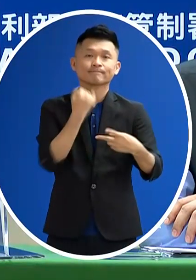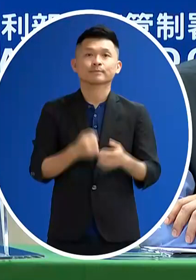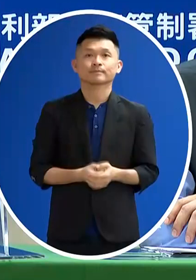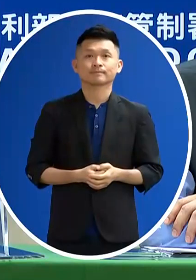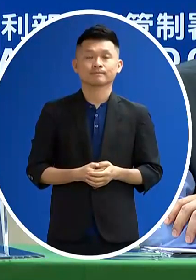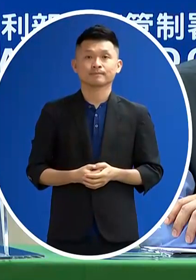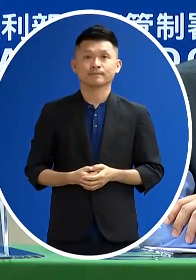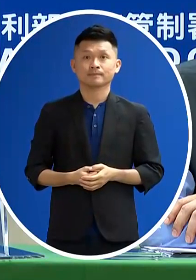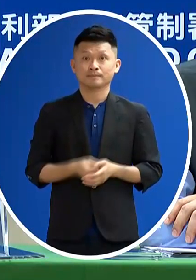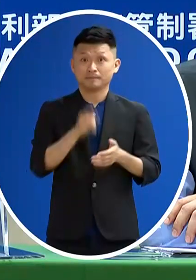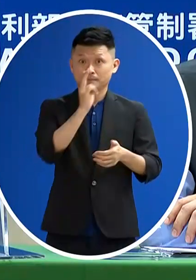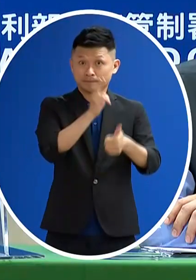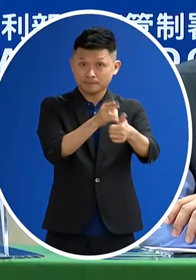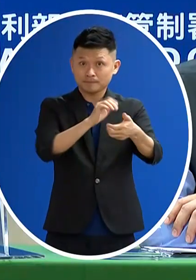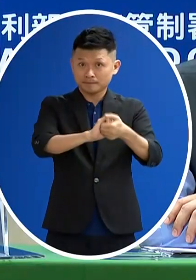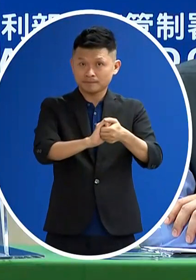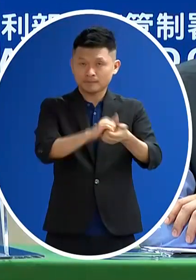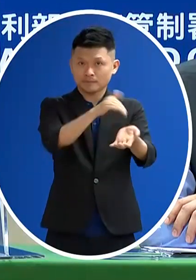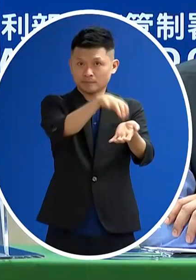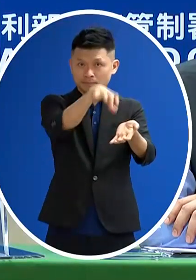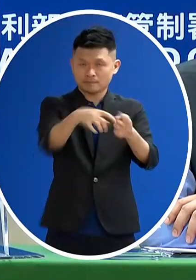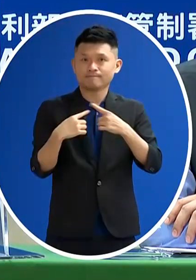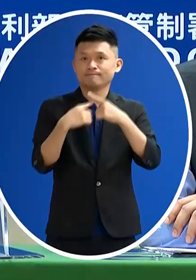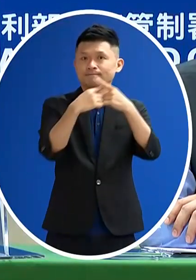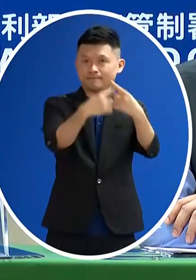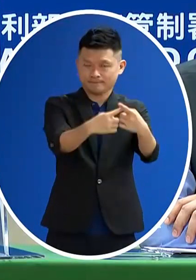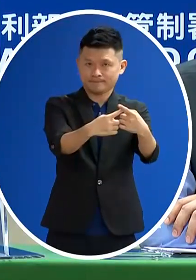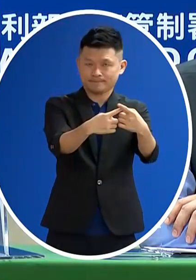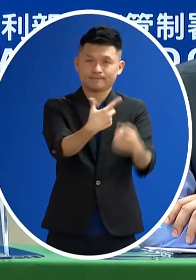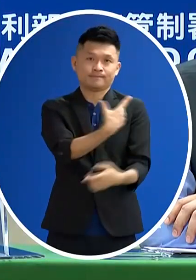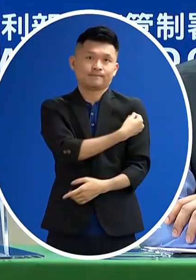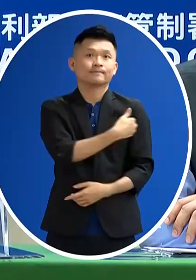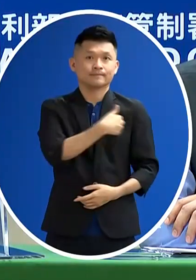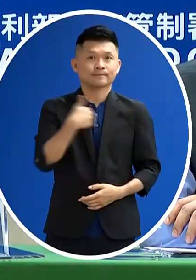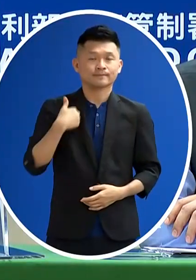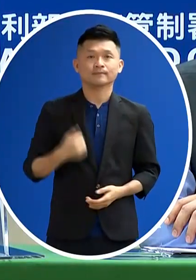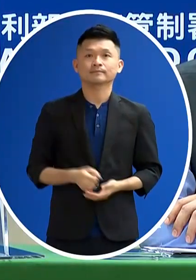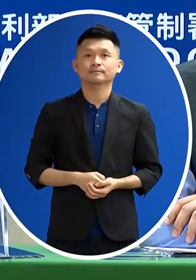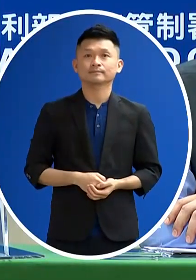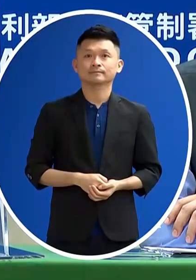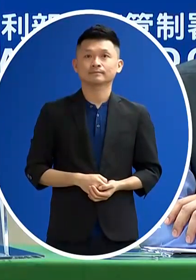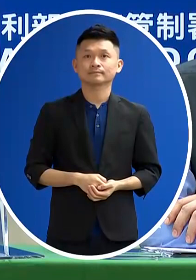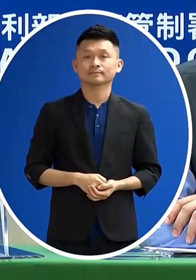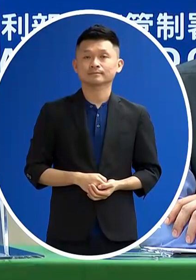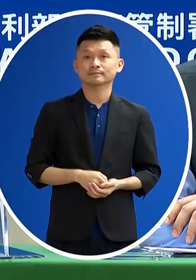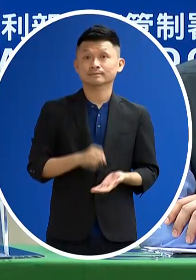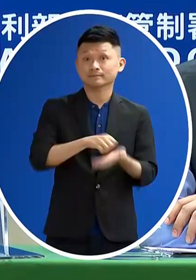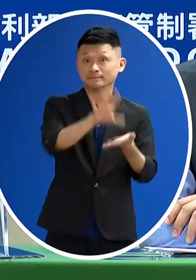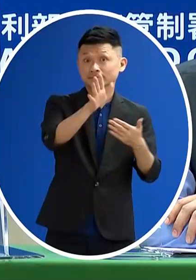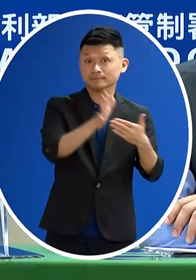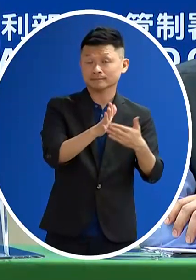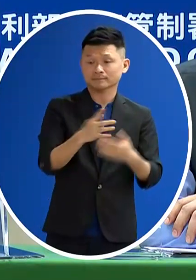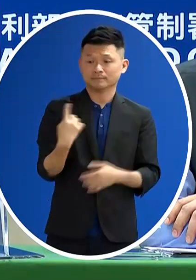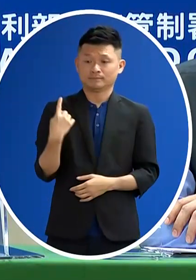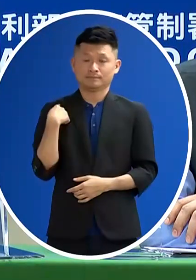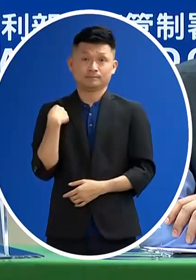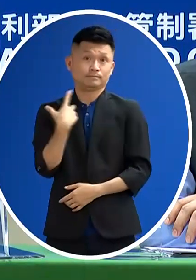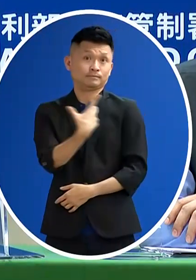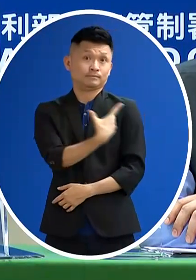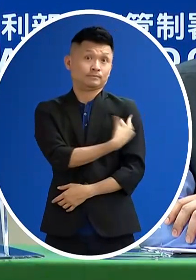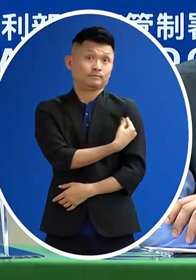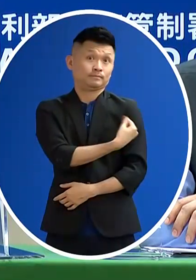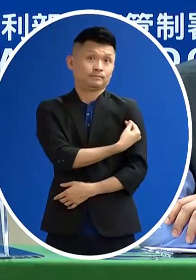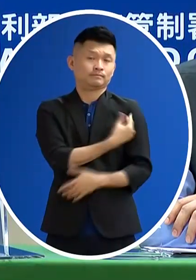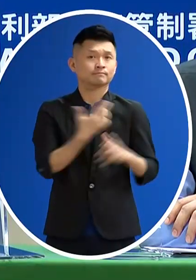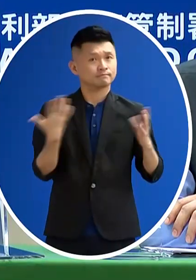指定的合约医疗院所，好，那再跟大家先做这样的报告。那昨天试打疫苗，